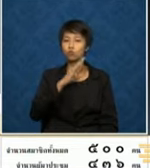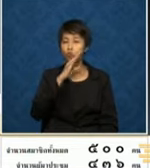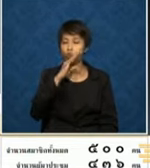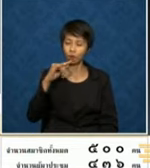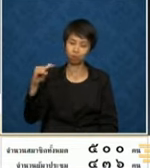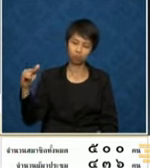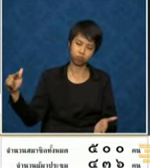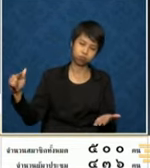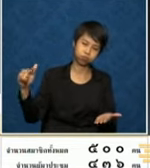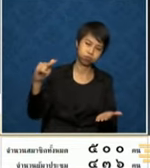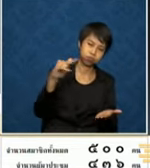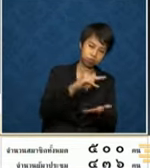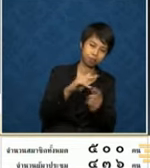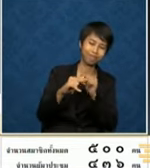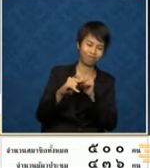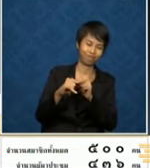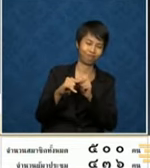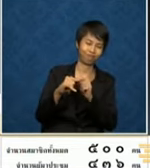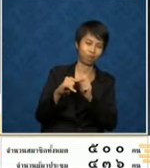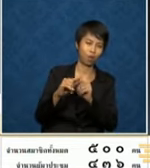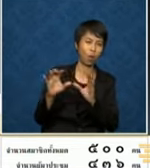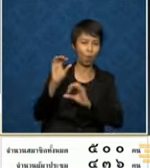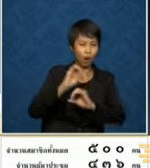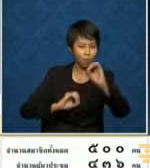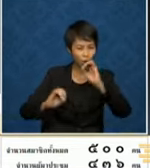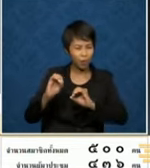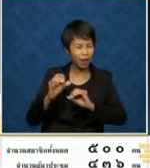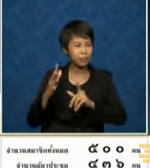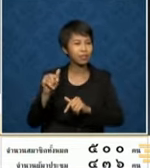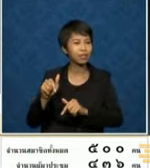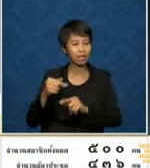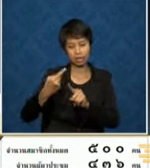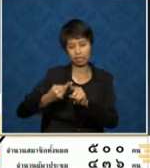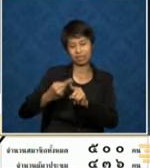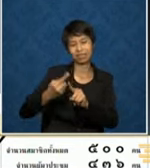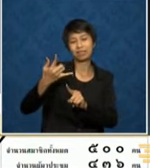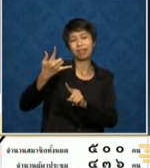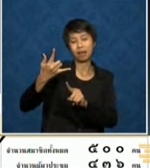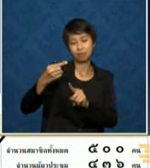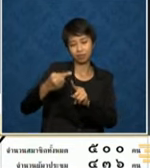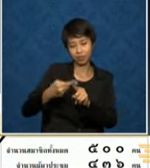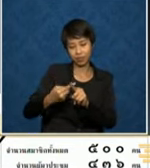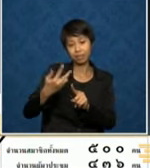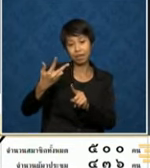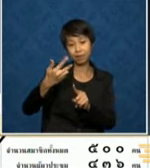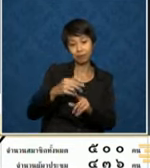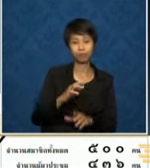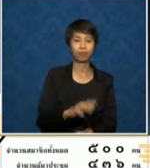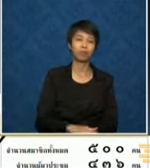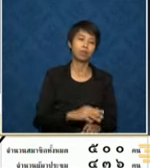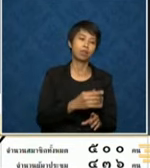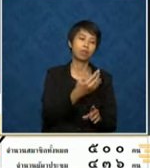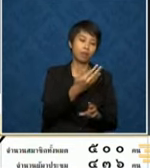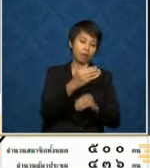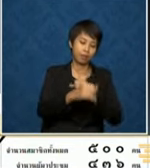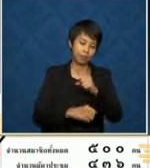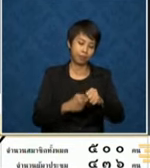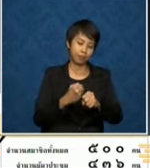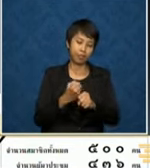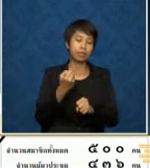องโบอิ้งครับท่านประธานครับสถิติเพียงแค่3เดือนถึงเดือนมีนาคมของปี2567